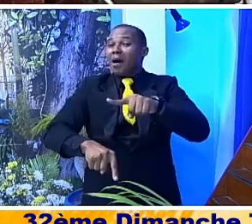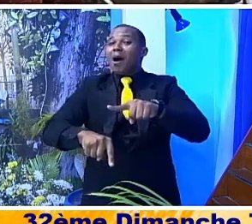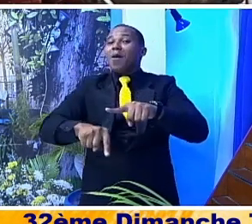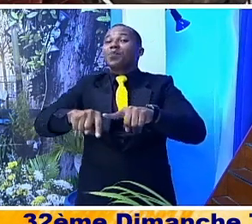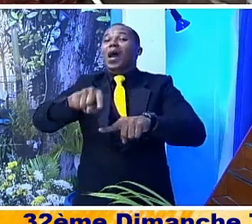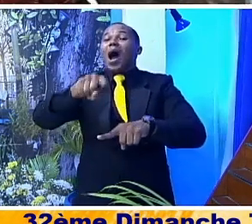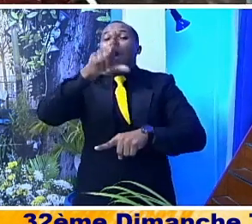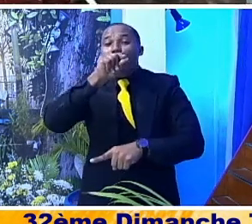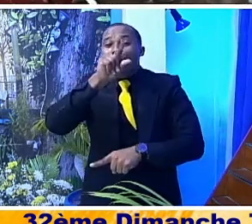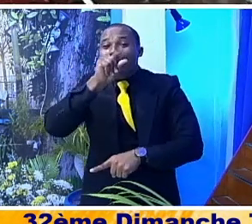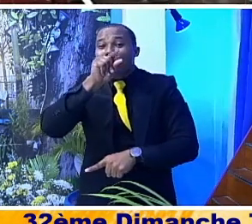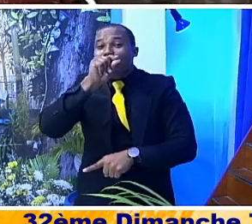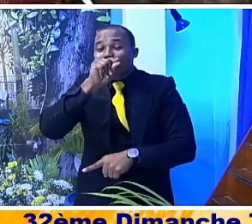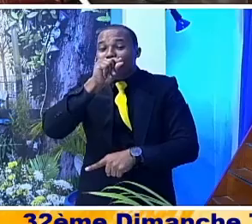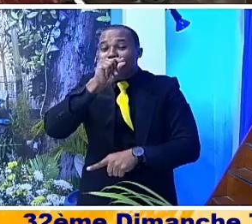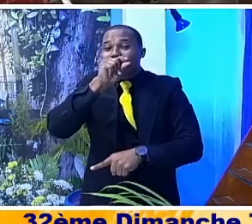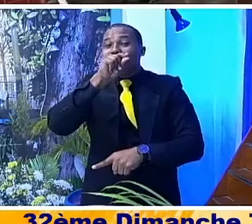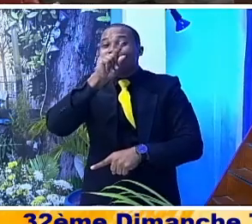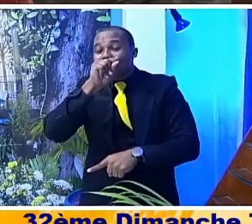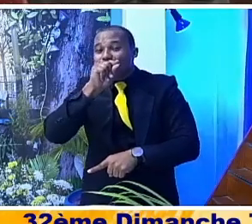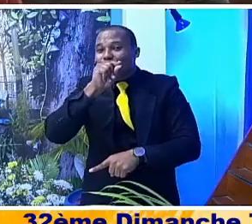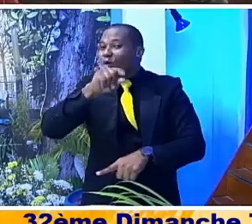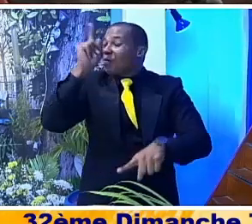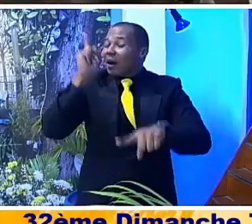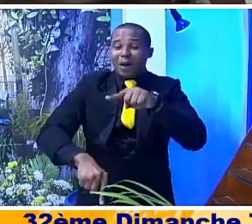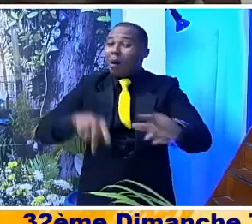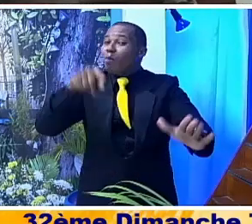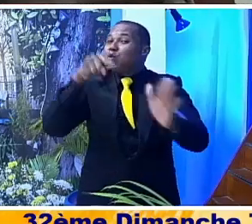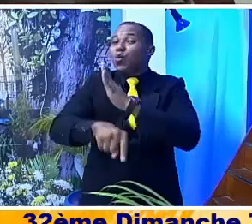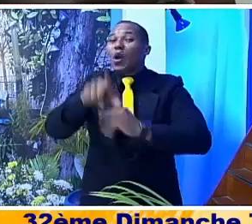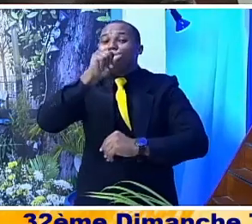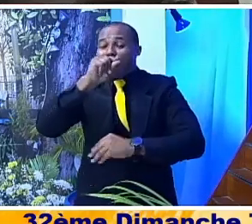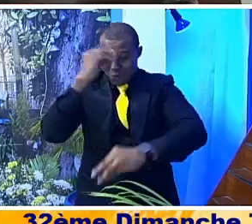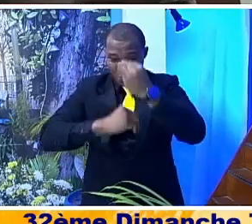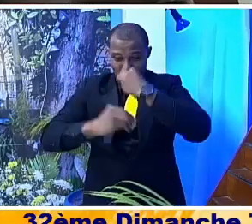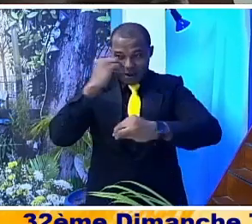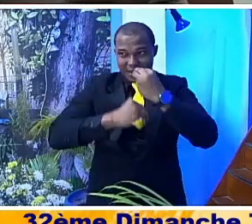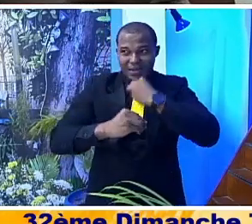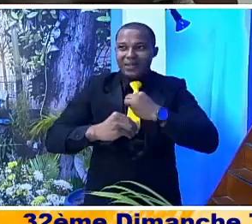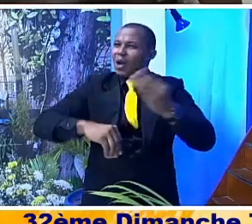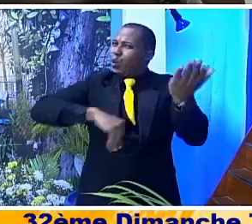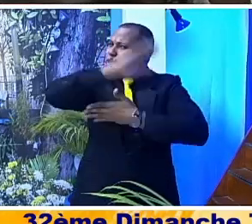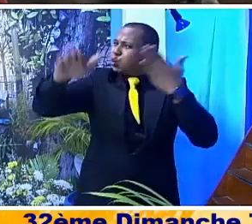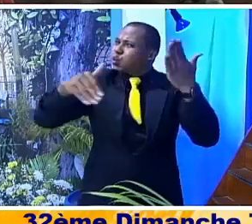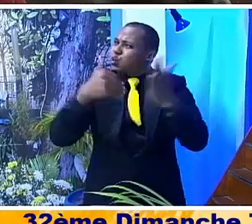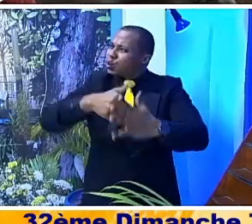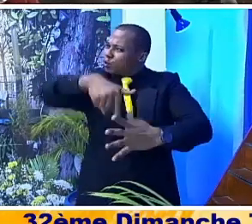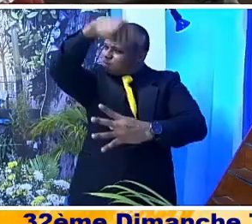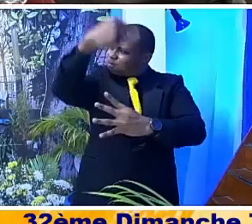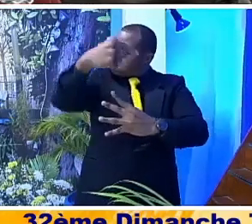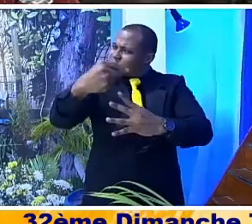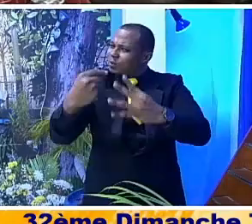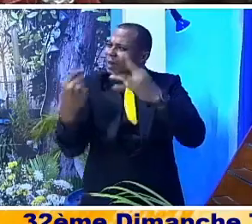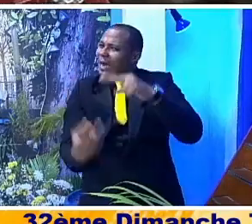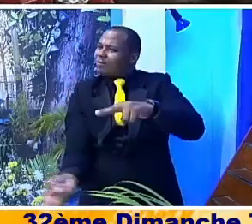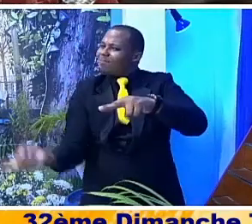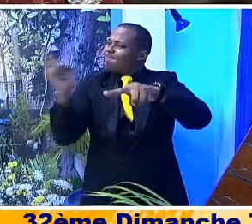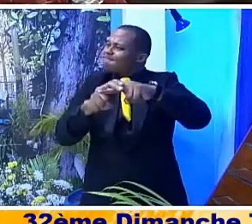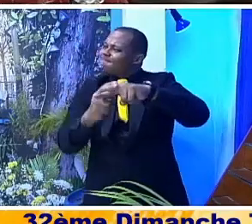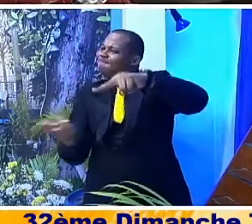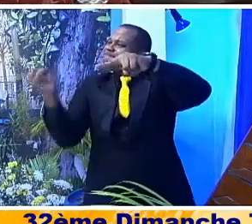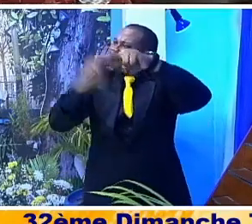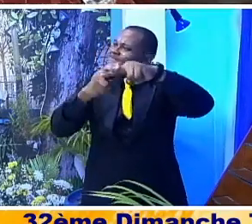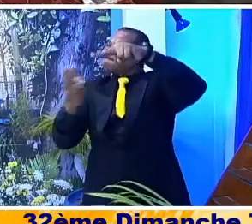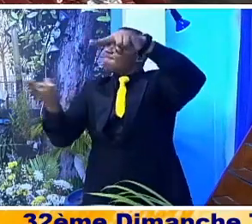Si à fort bon, sou gen nan bon, à la chanti pour le pays, sou kabab. Tout bagay tête neg. Tout